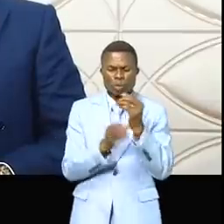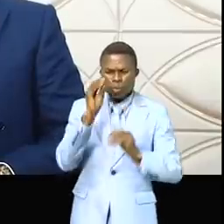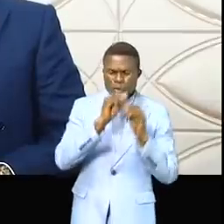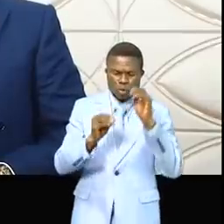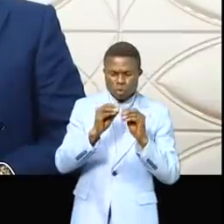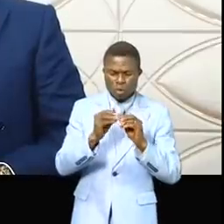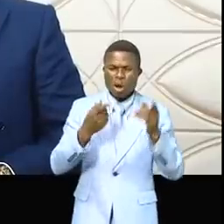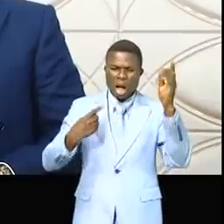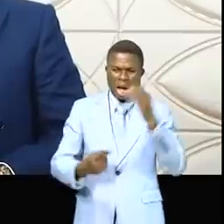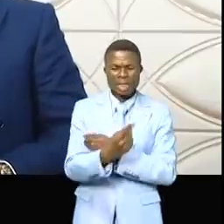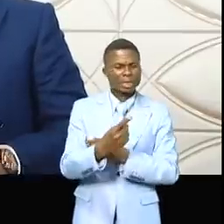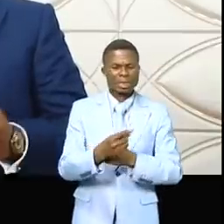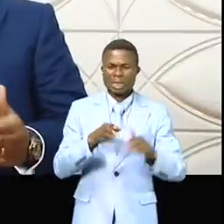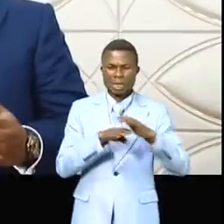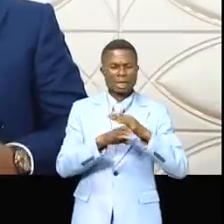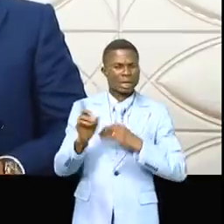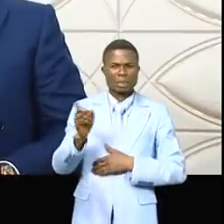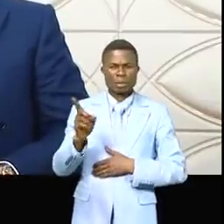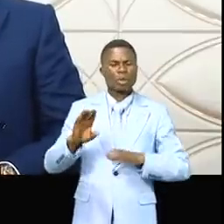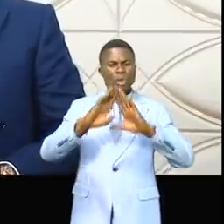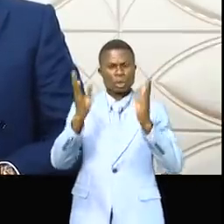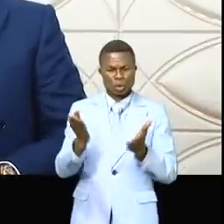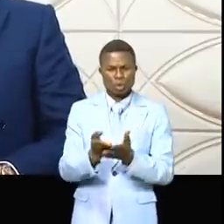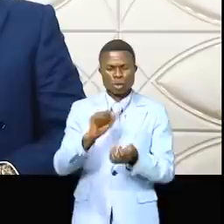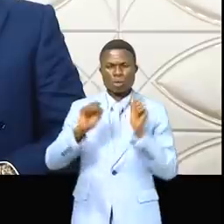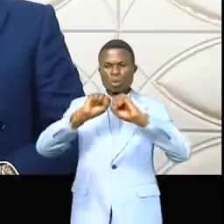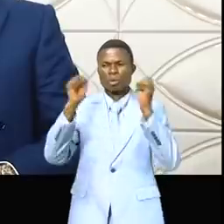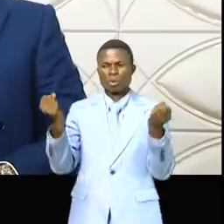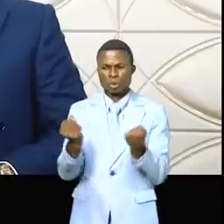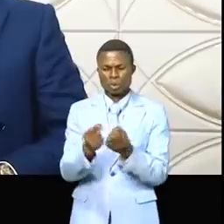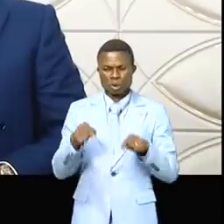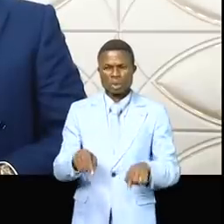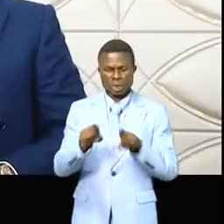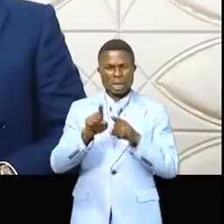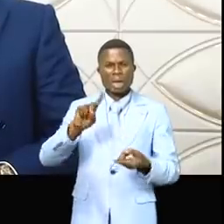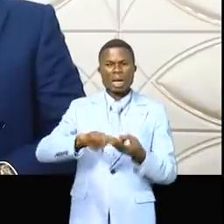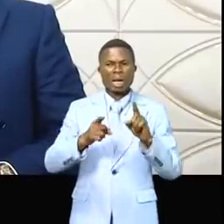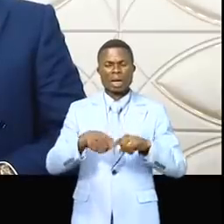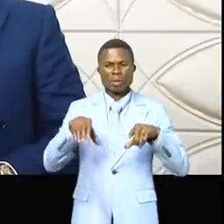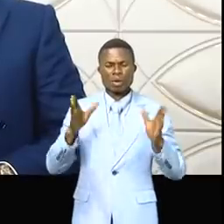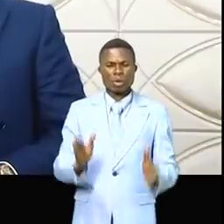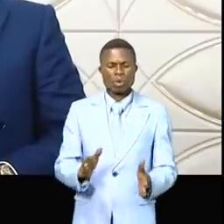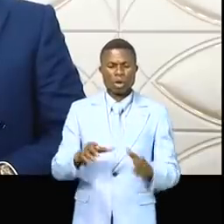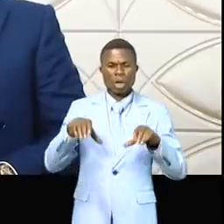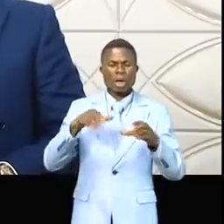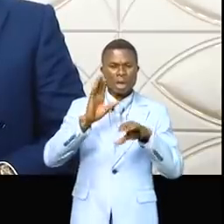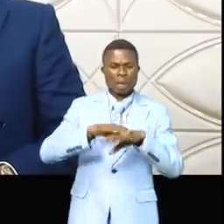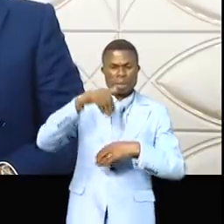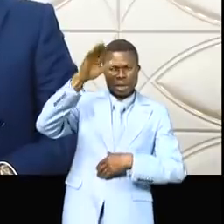ce soit. À toutes les couches sociales internes et à nos compatriotes vivant à l'extérieur du